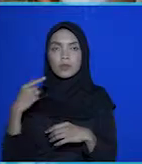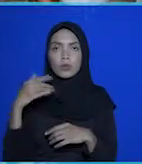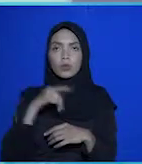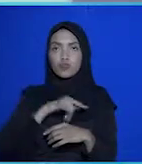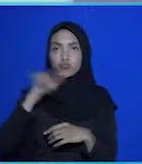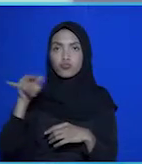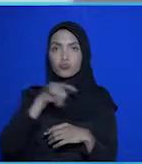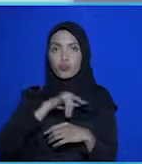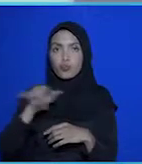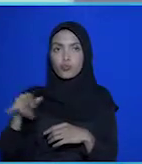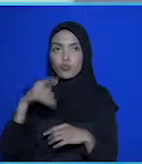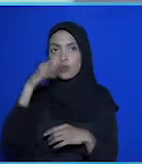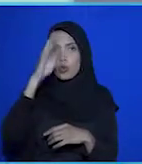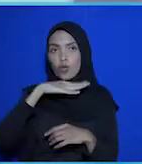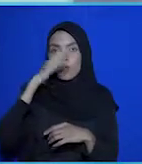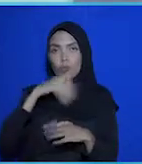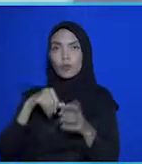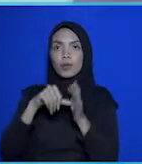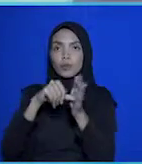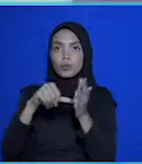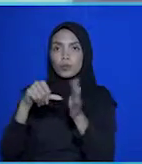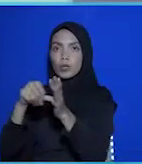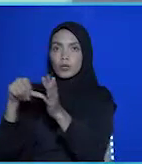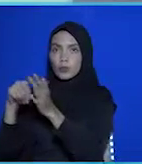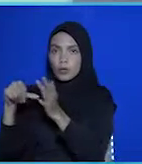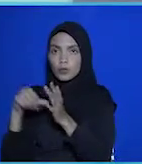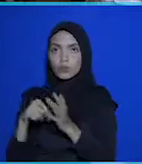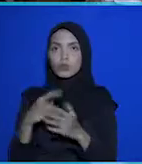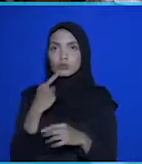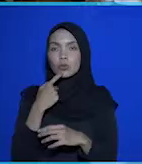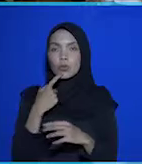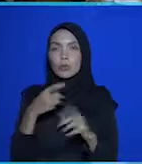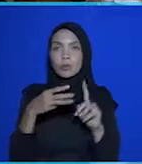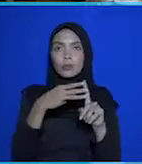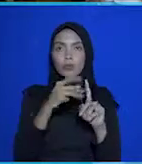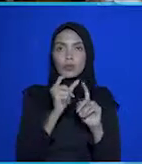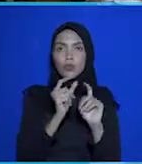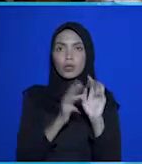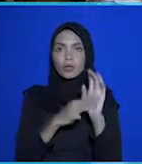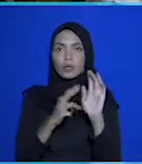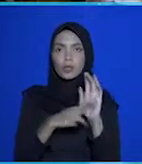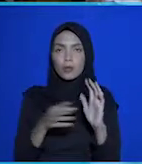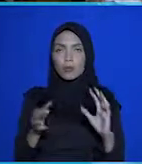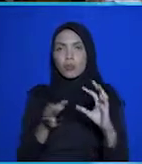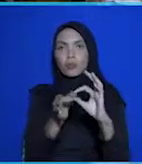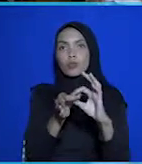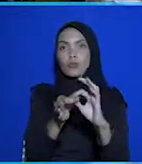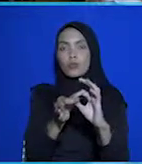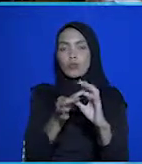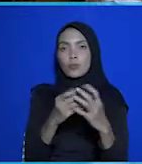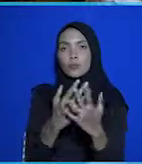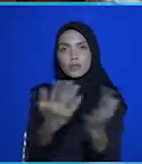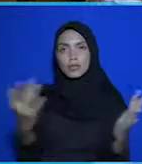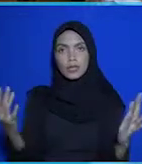ini memberikan bantuan melakukan sinergi BUMN untuk membantu